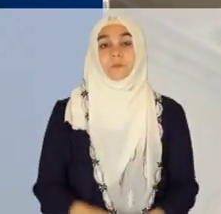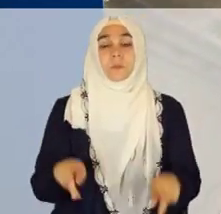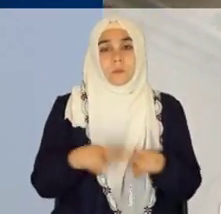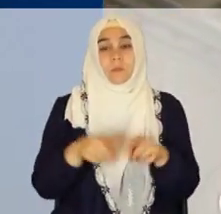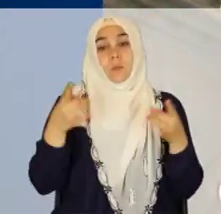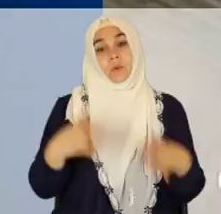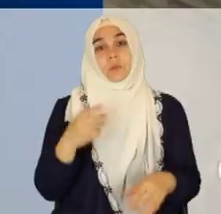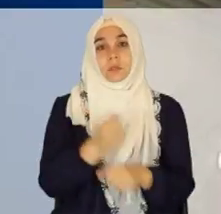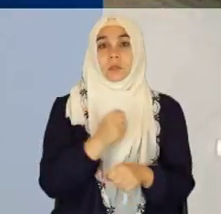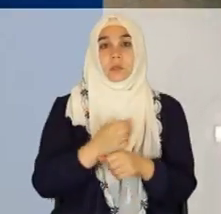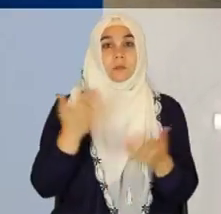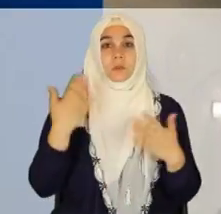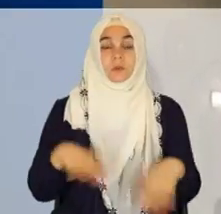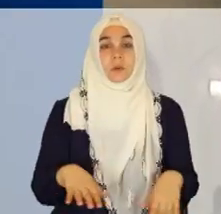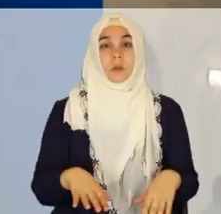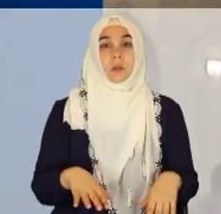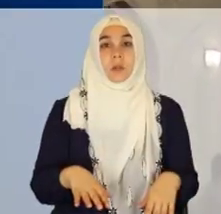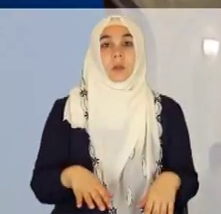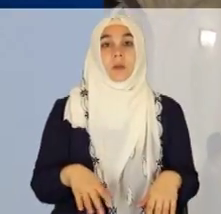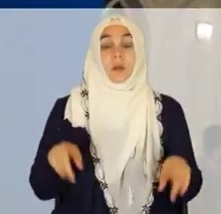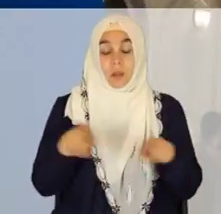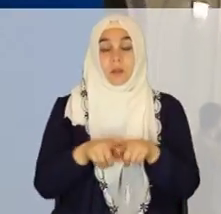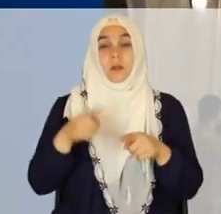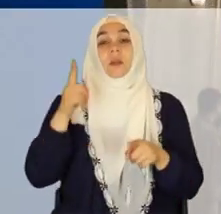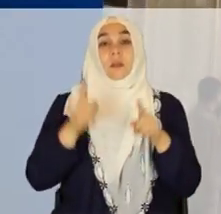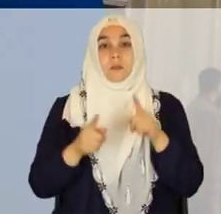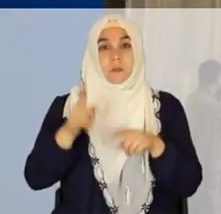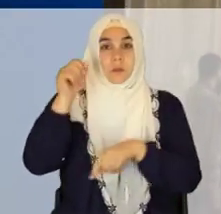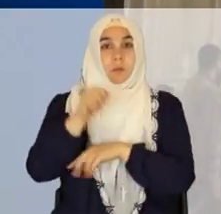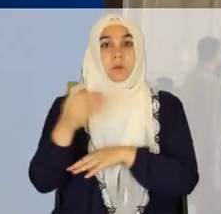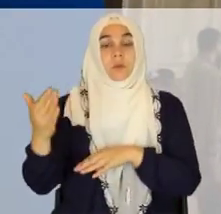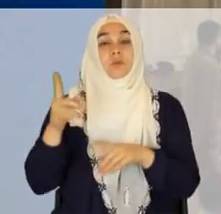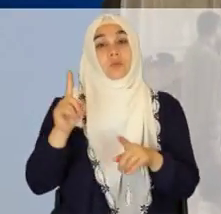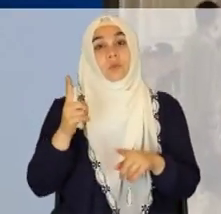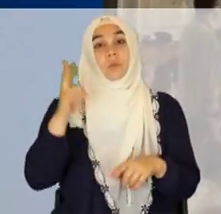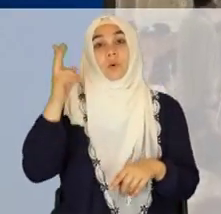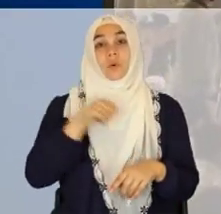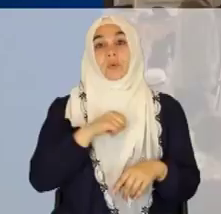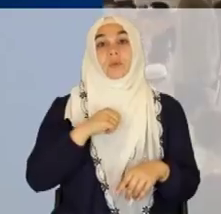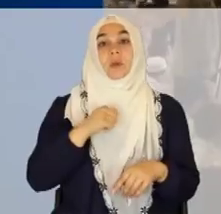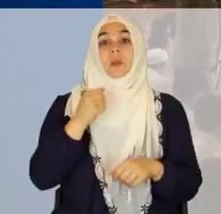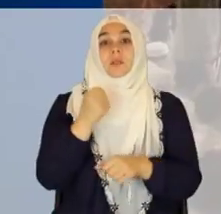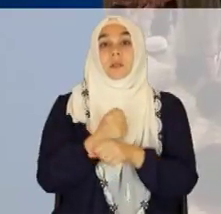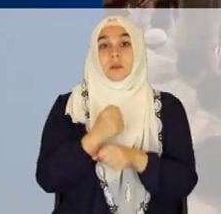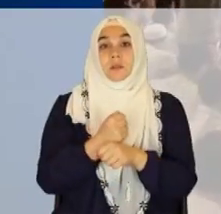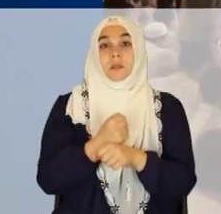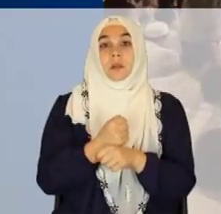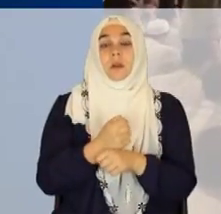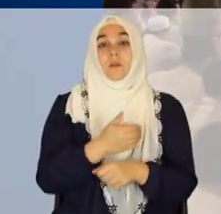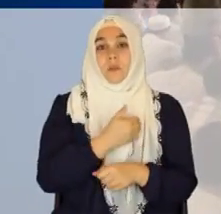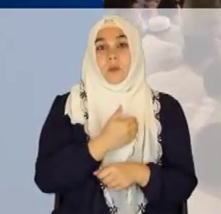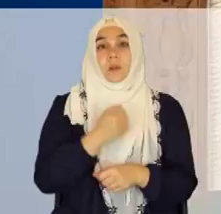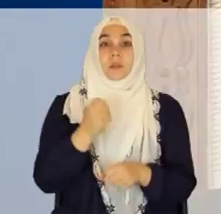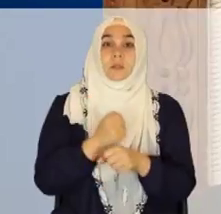Shunda qilaveradi. Bu haqiqiy ibodat bo'ladi. Chunki oraga tushadigan g'arazgo'y narsa